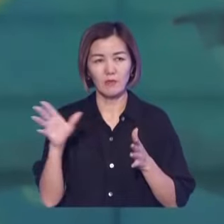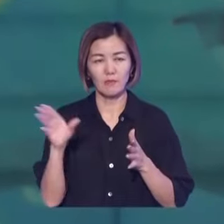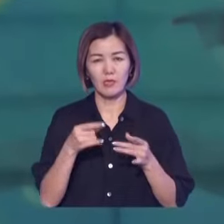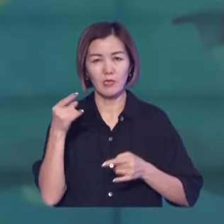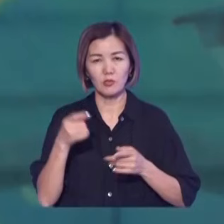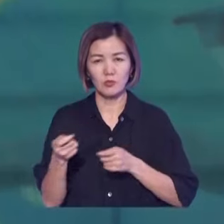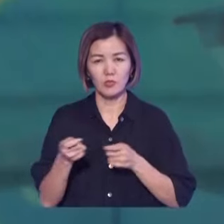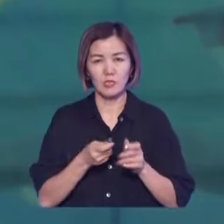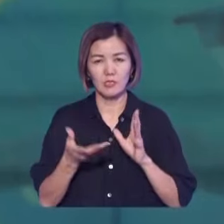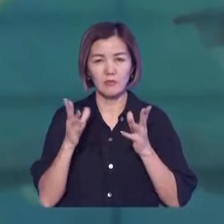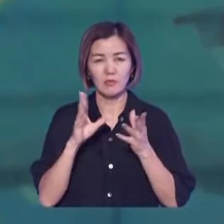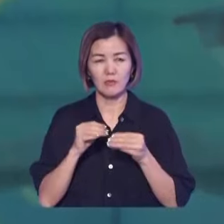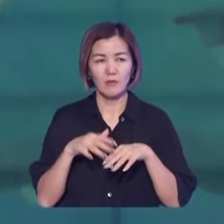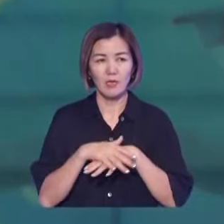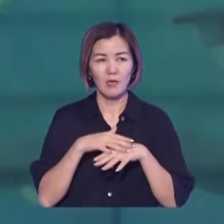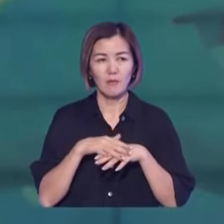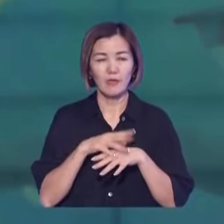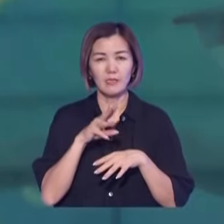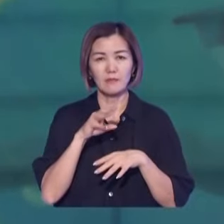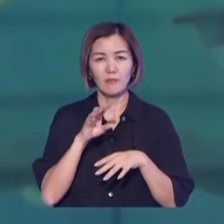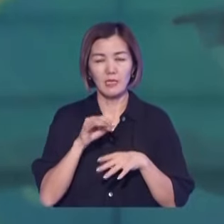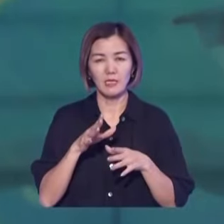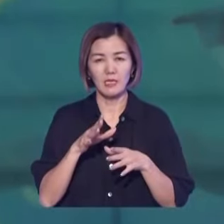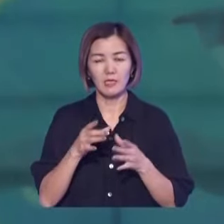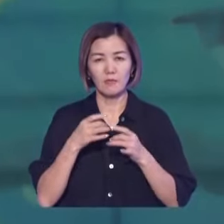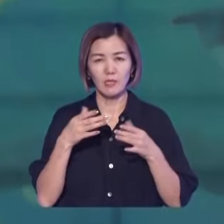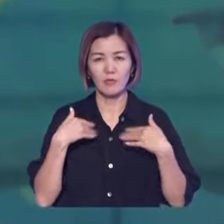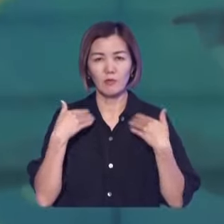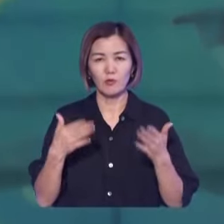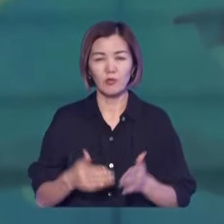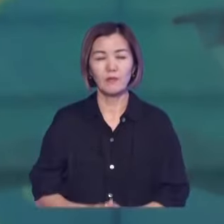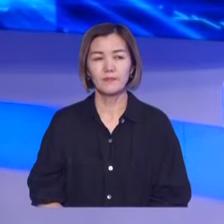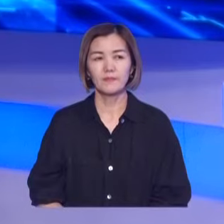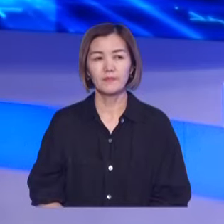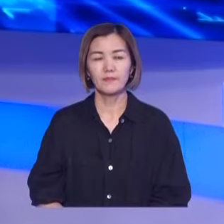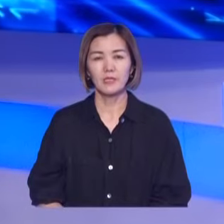журналистерді жалпы бақ өкілдерін мерекелермен тағы да құттықтаймыз. Мерекелеріңіз құтты болсын.